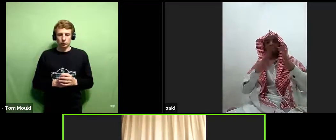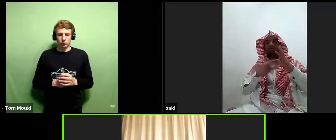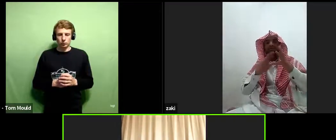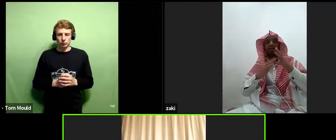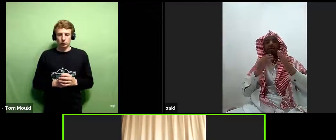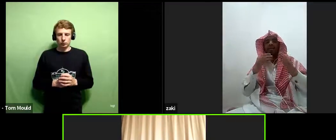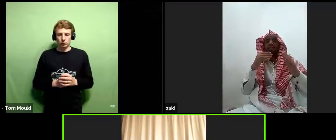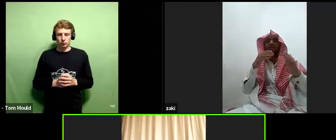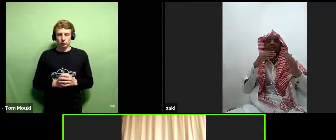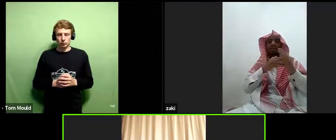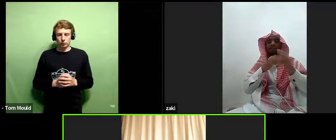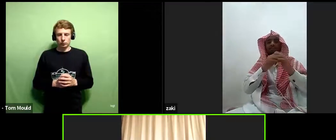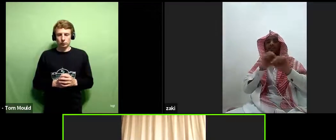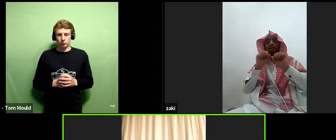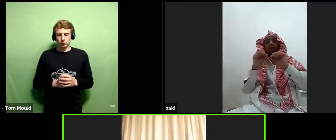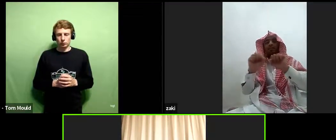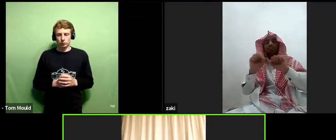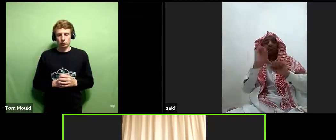حقها، والله أعلم.